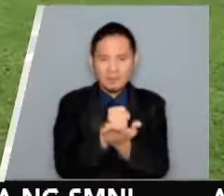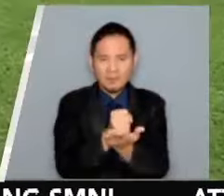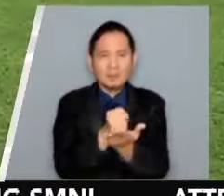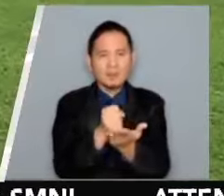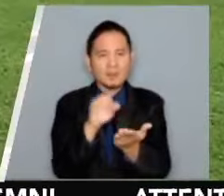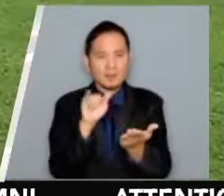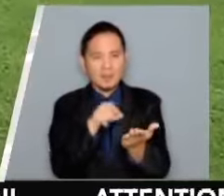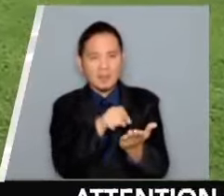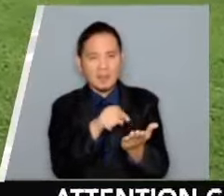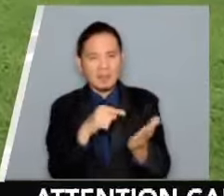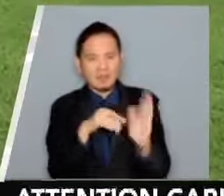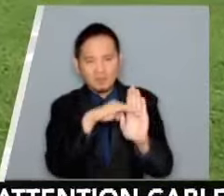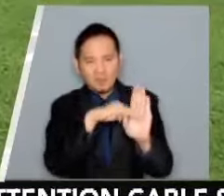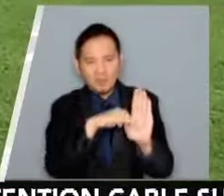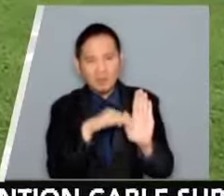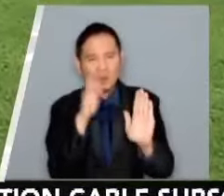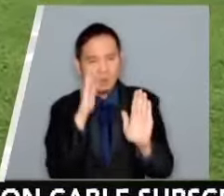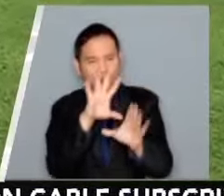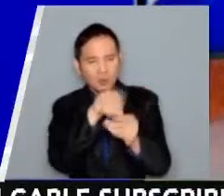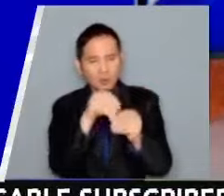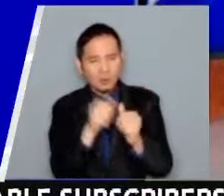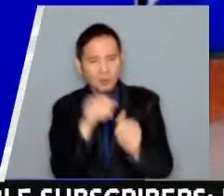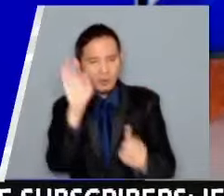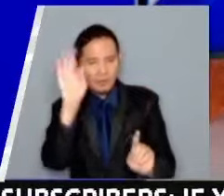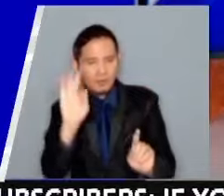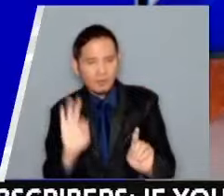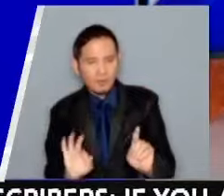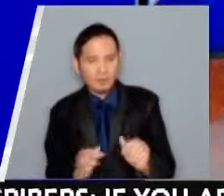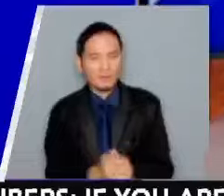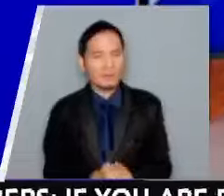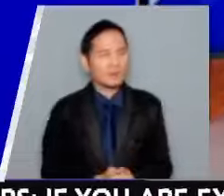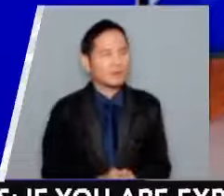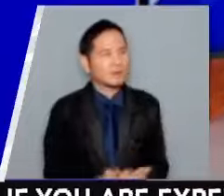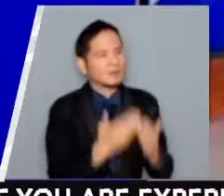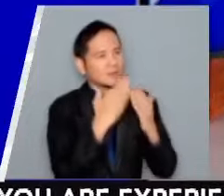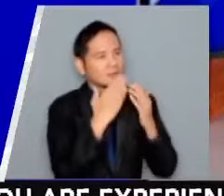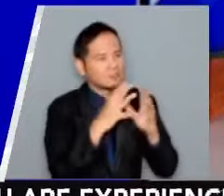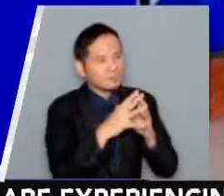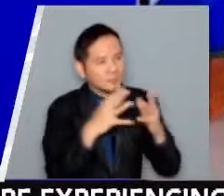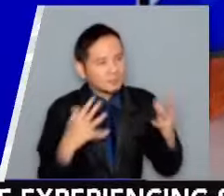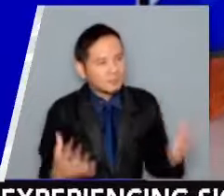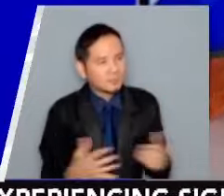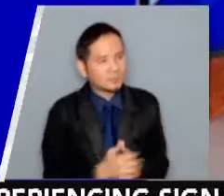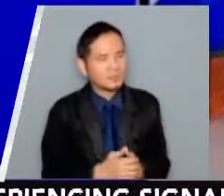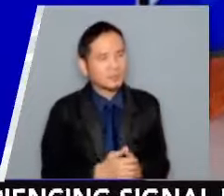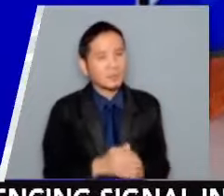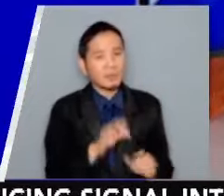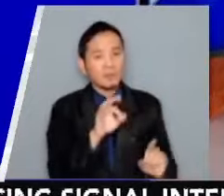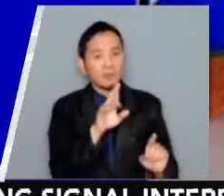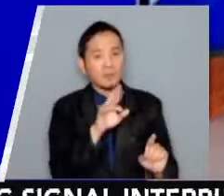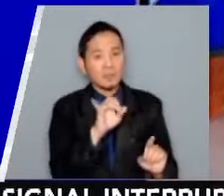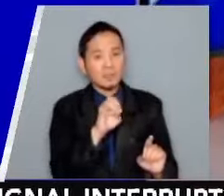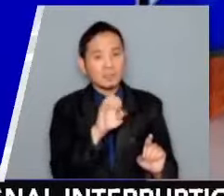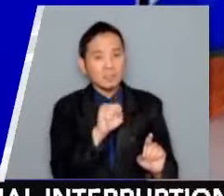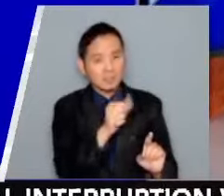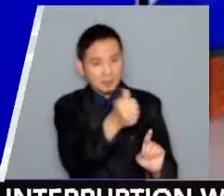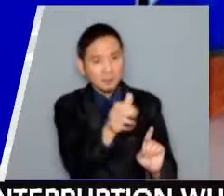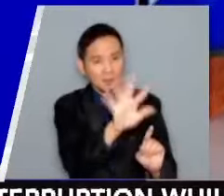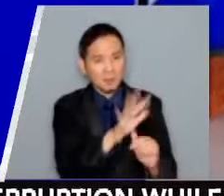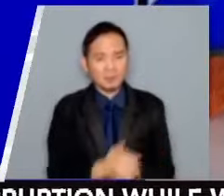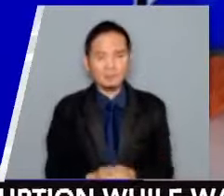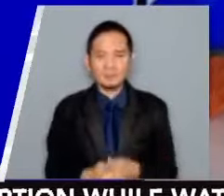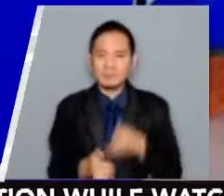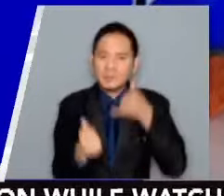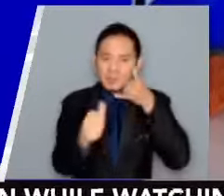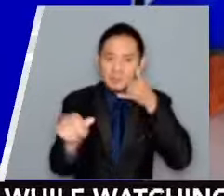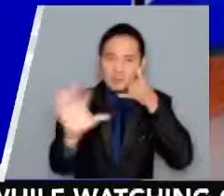Friday. Okay, maraming salamat po, DepEd Assistant Secretary Francis Bringas. Magandang umaga po sa inyo, sir. Good morning, Susan.